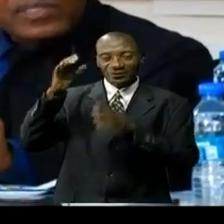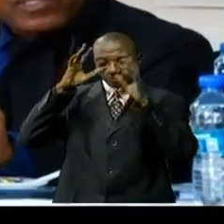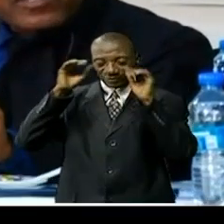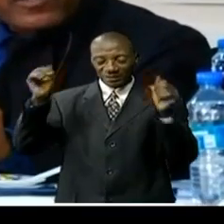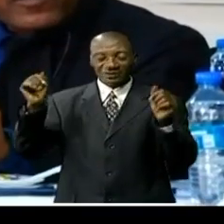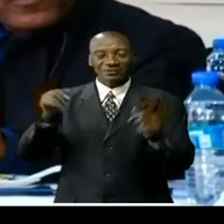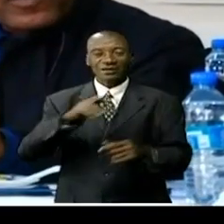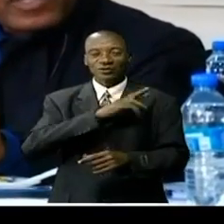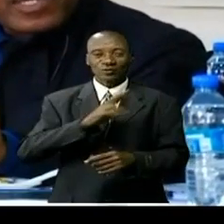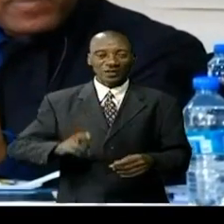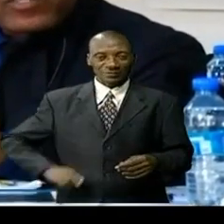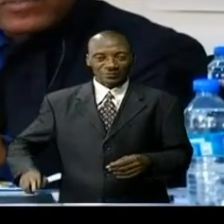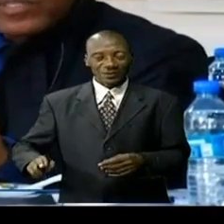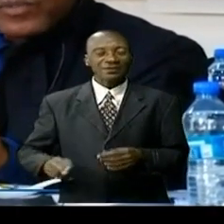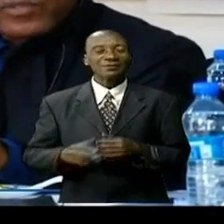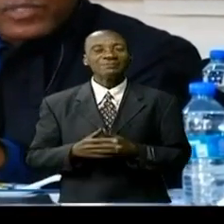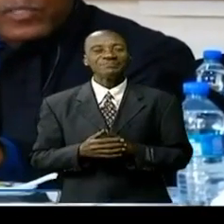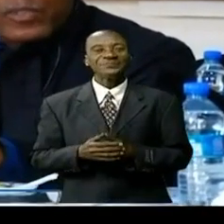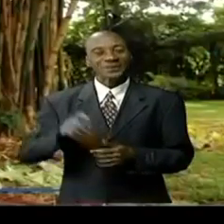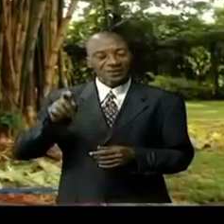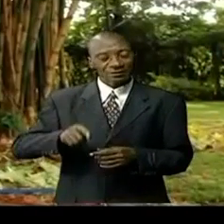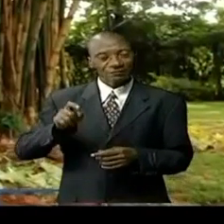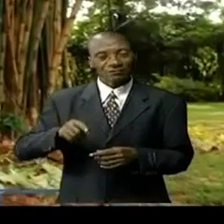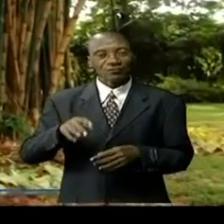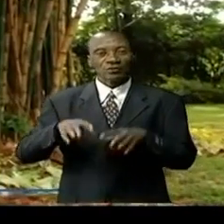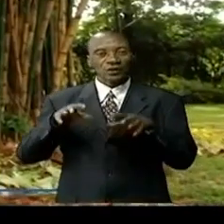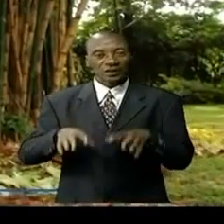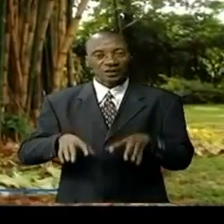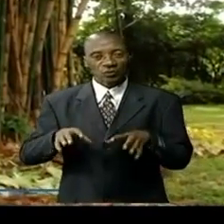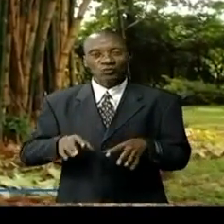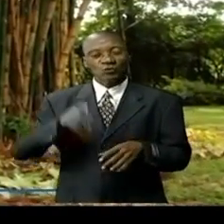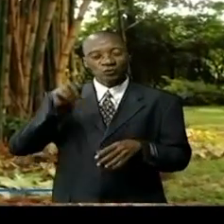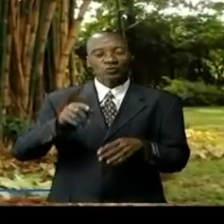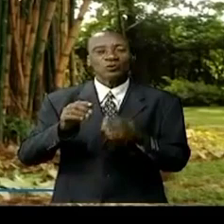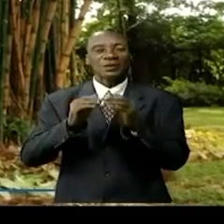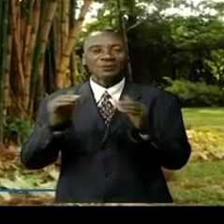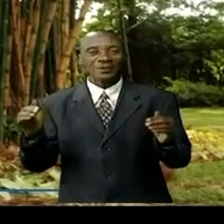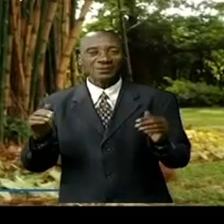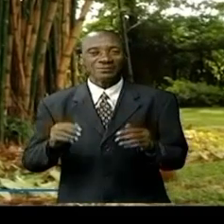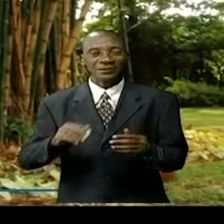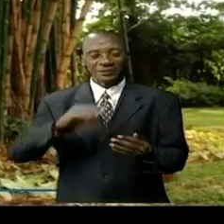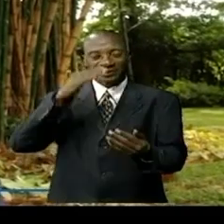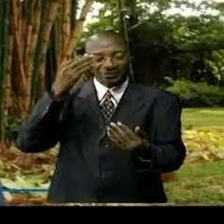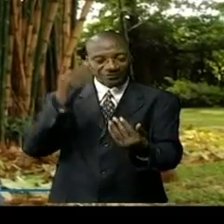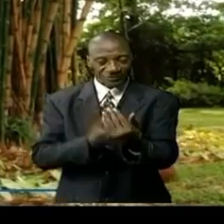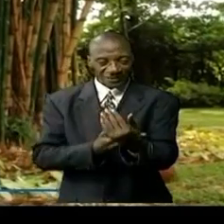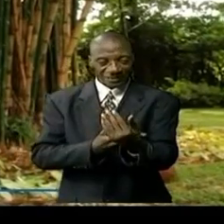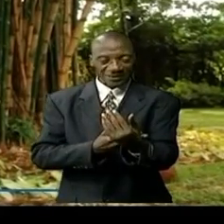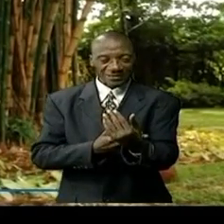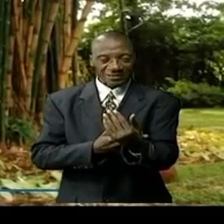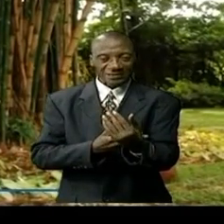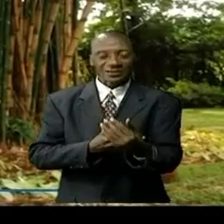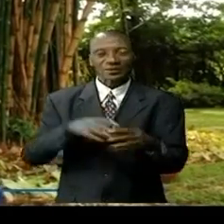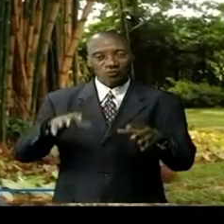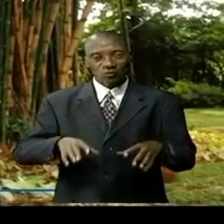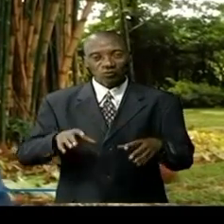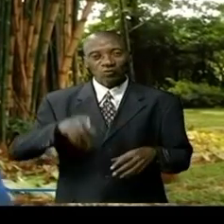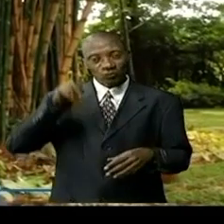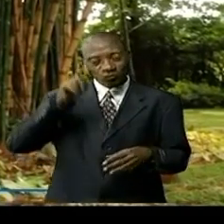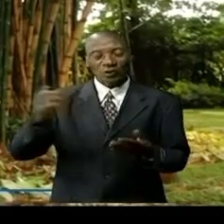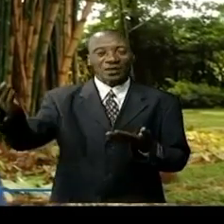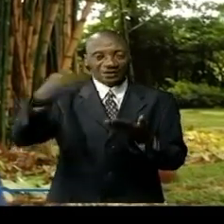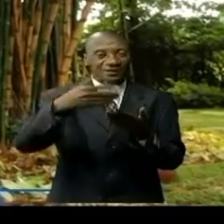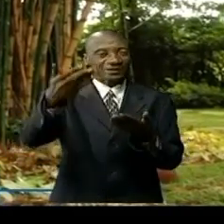République. Il faut que la RDC puisse avoir la paix, il faut que tous les fils du pays rentrent au pays et que nous tous nous